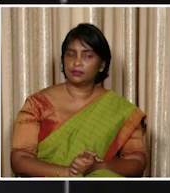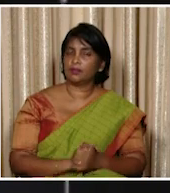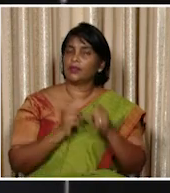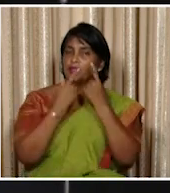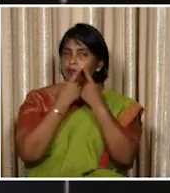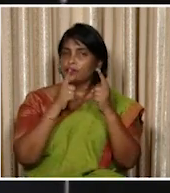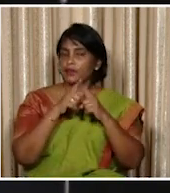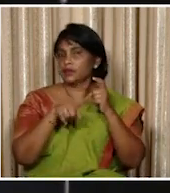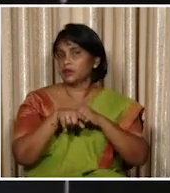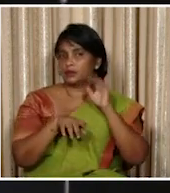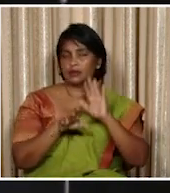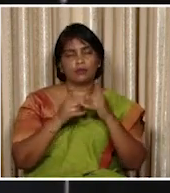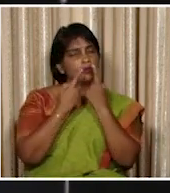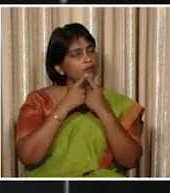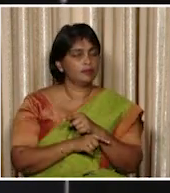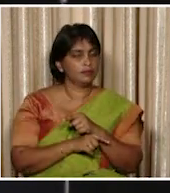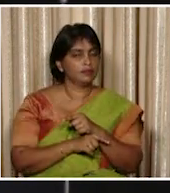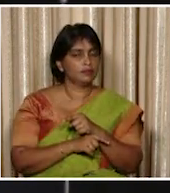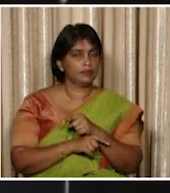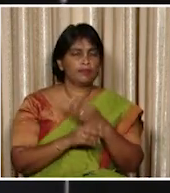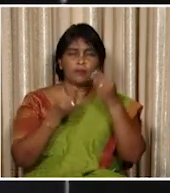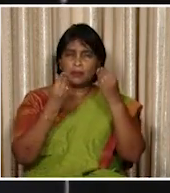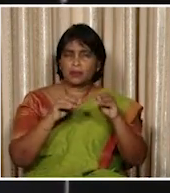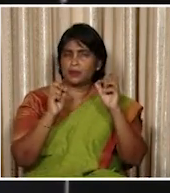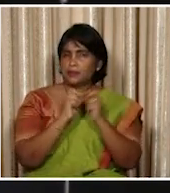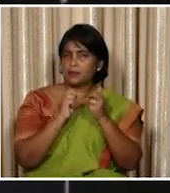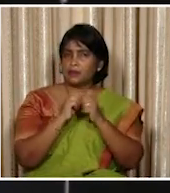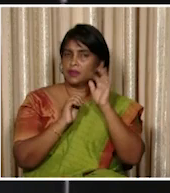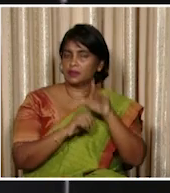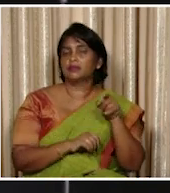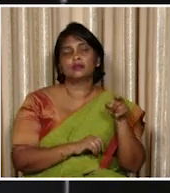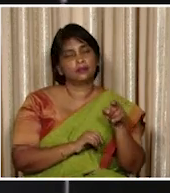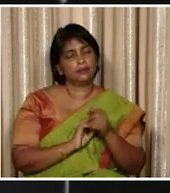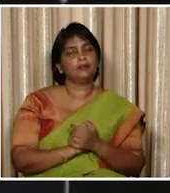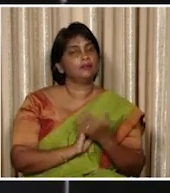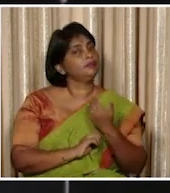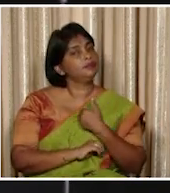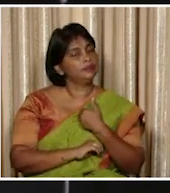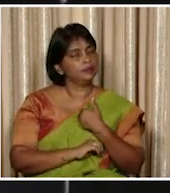விவித அவஸ்தாவுலுதி நோய்குத் சுலு சுலு கோலாகலையான் நெத்து நாம அப்பி